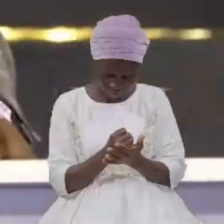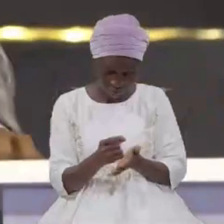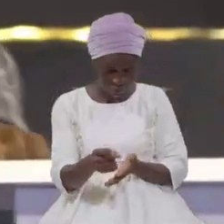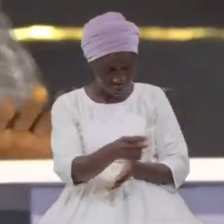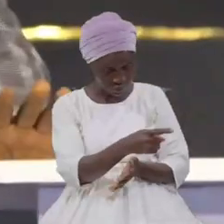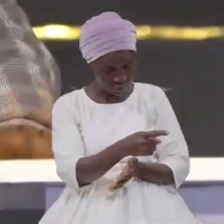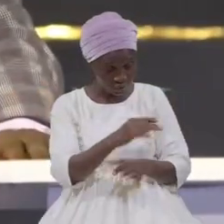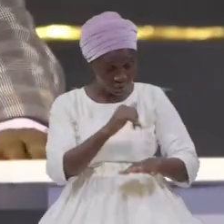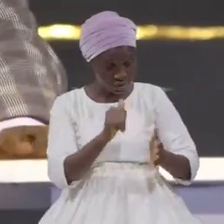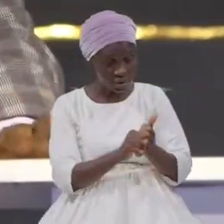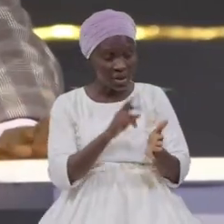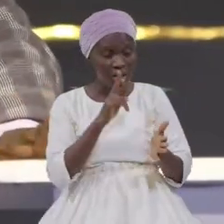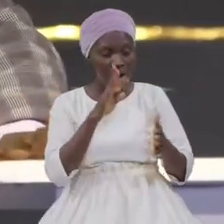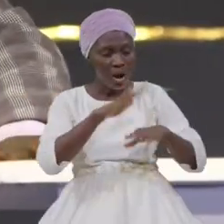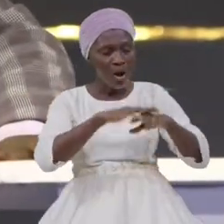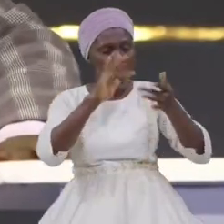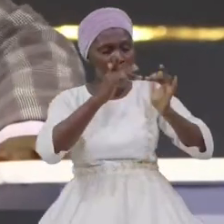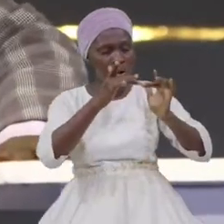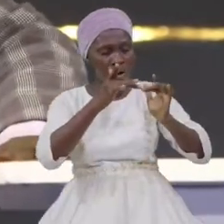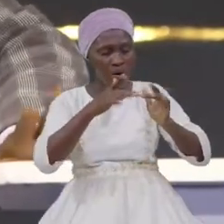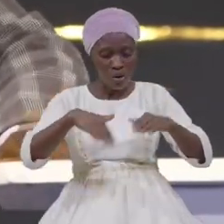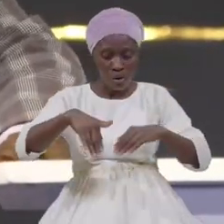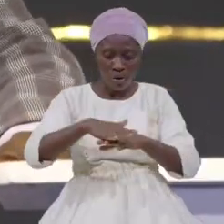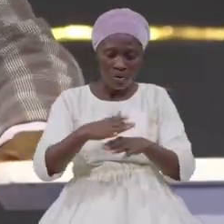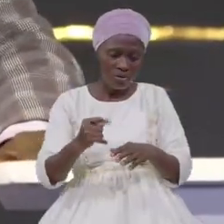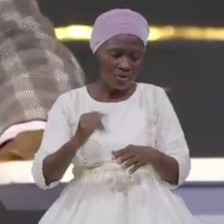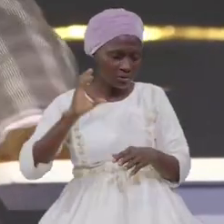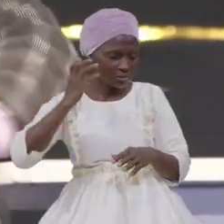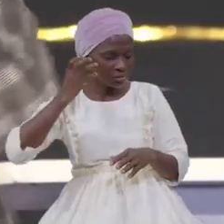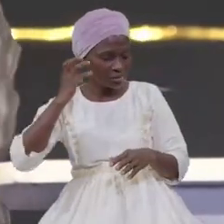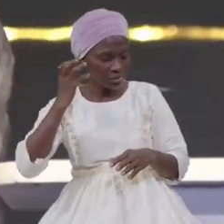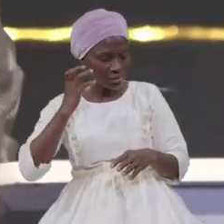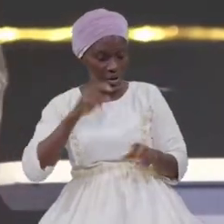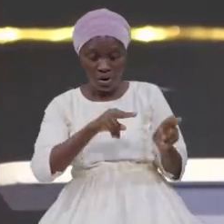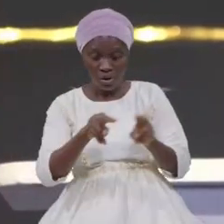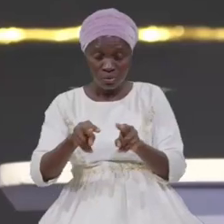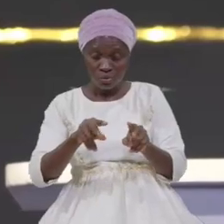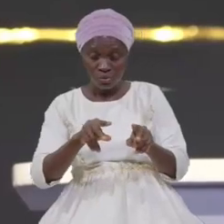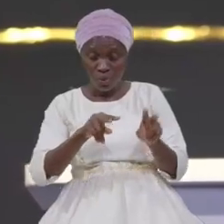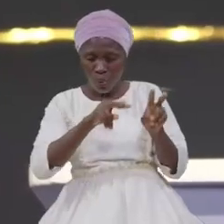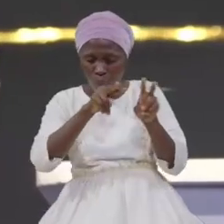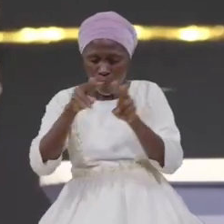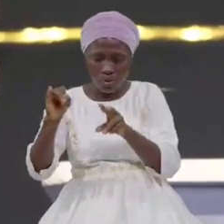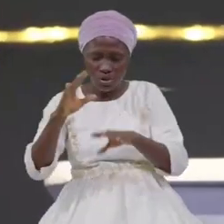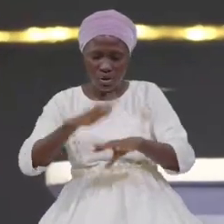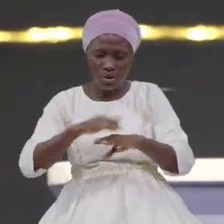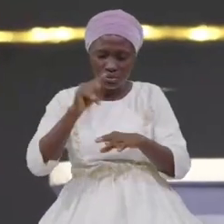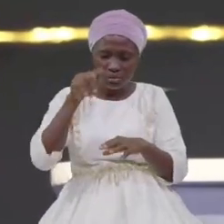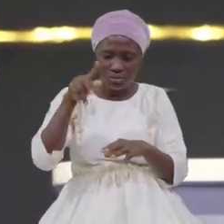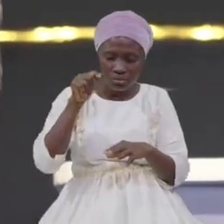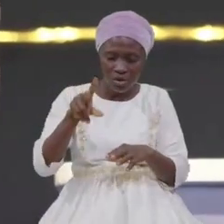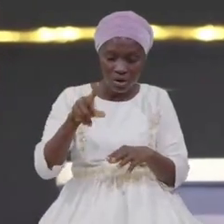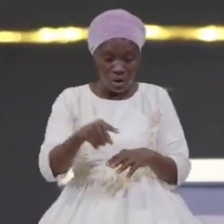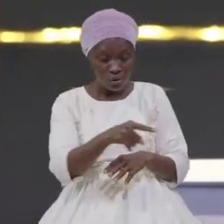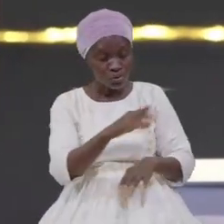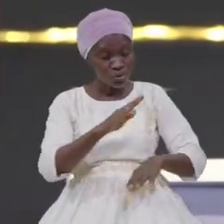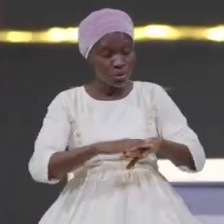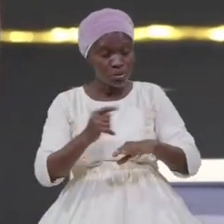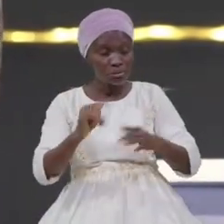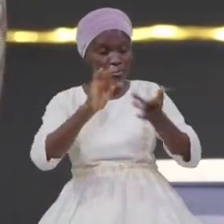Ceux qui sont en ligne, ceux qui suivent à la radio, qui regardent à la télévision, ceux qui sont sur